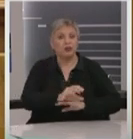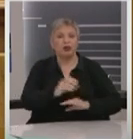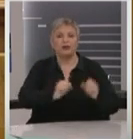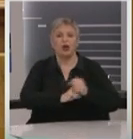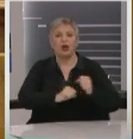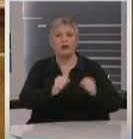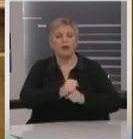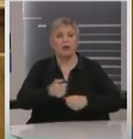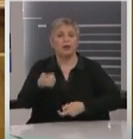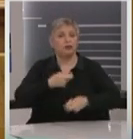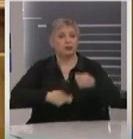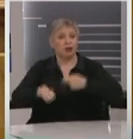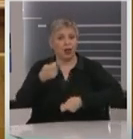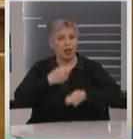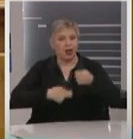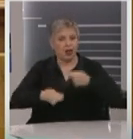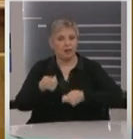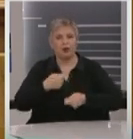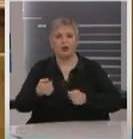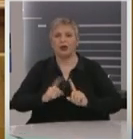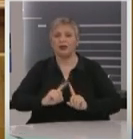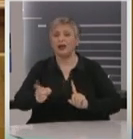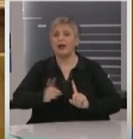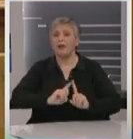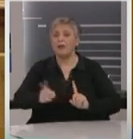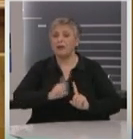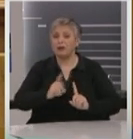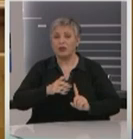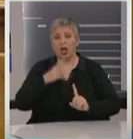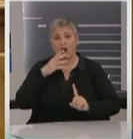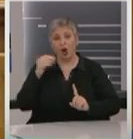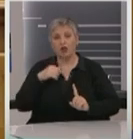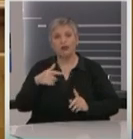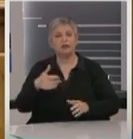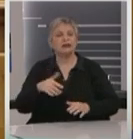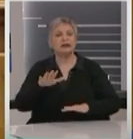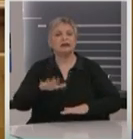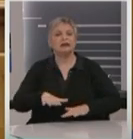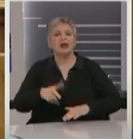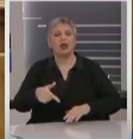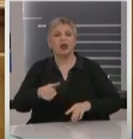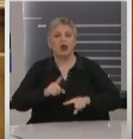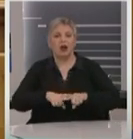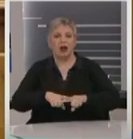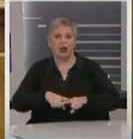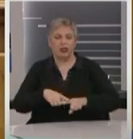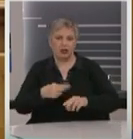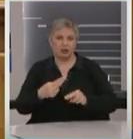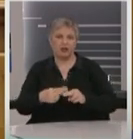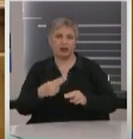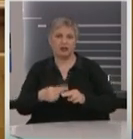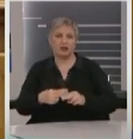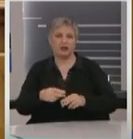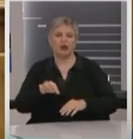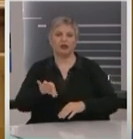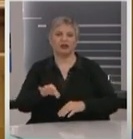το εμπόριο, τις διεθνείς μεταφορές λόγω και της προνομιακής γεωγραφικής μας θέσης, αλλά και το μίσο που η χώρα